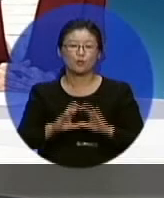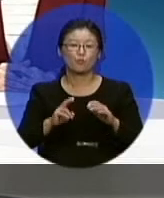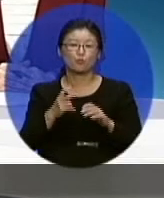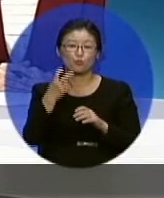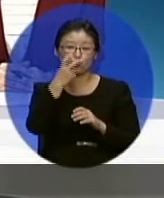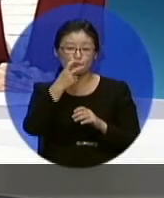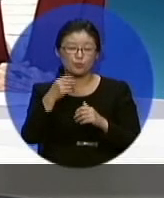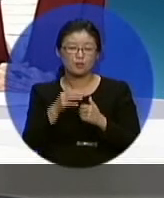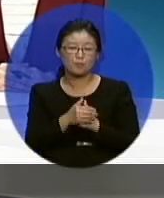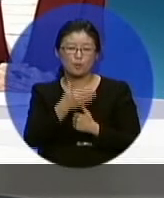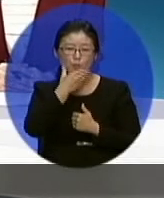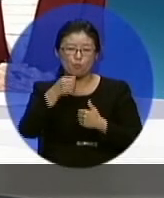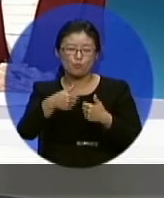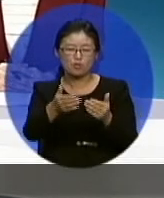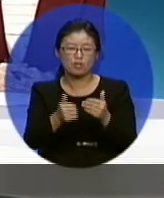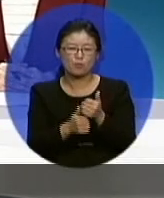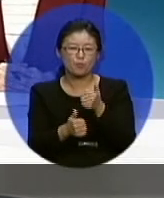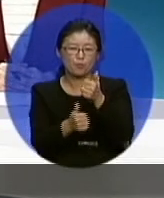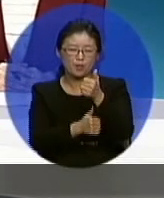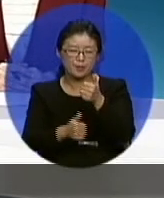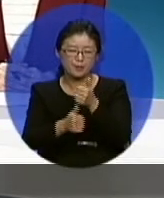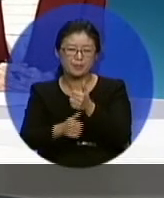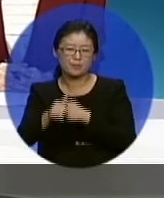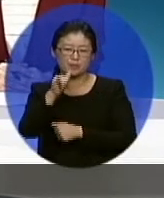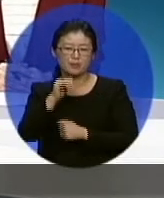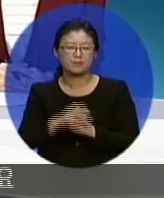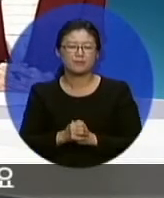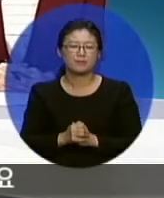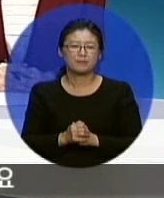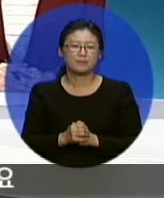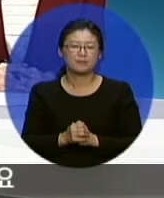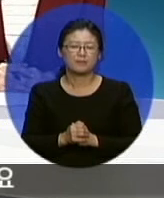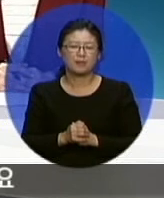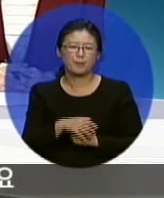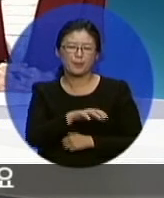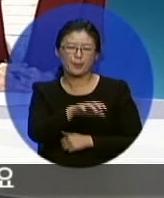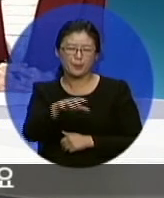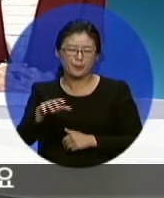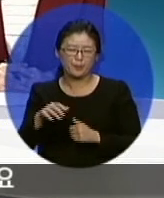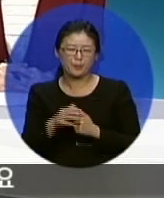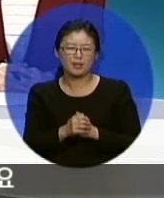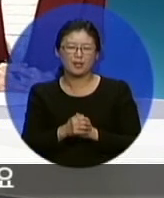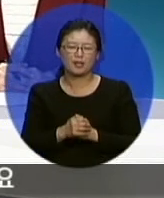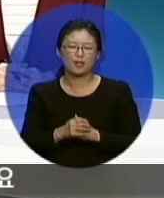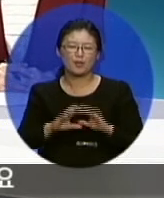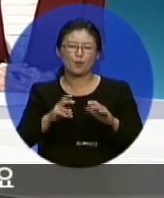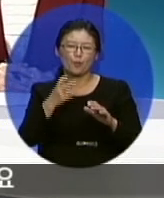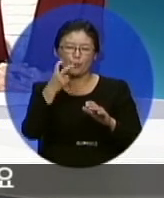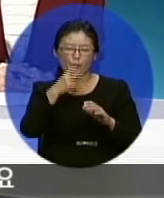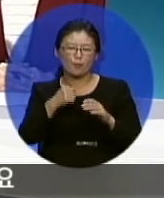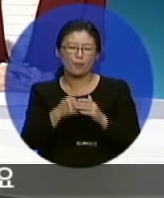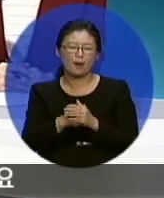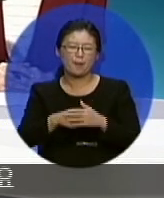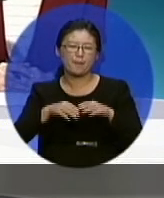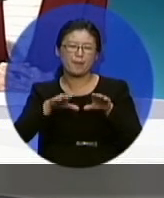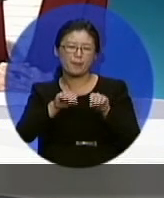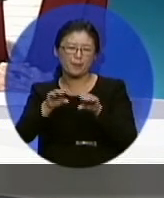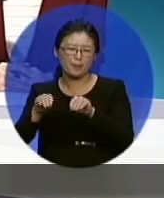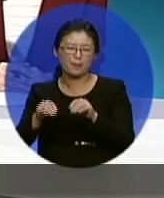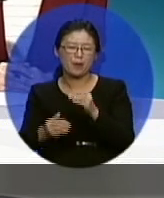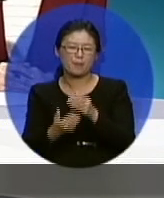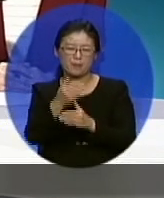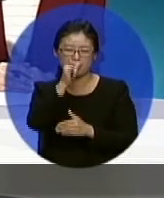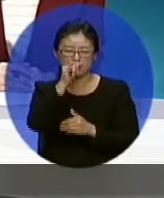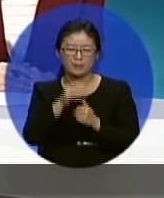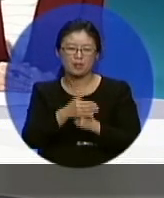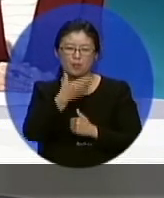국정감사가 보건복지위 등 13개 상임위에서 열렸습니다. 그러나 곳곳에서 국감 파행 사태가 벌어지고 있는데요.